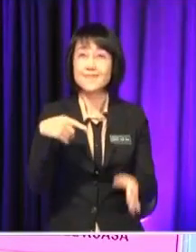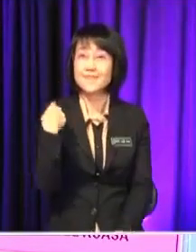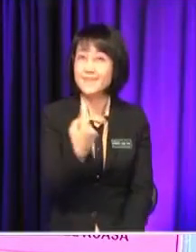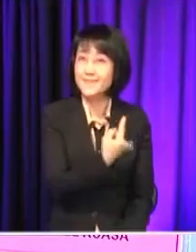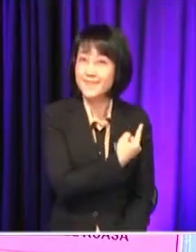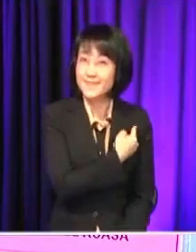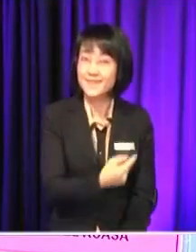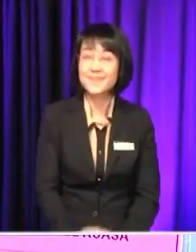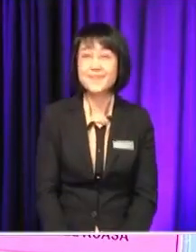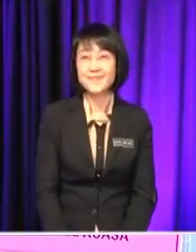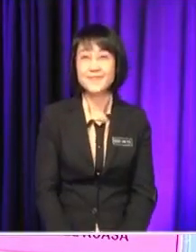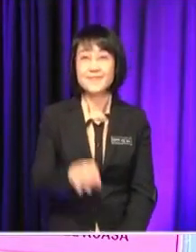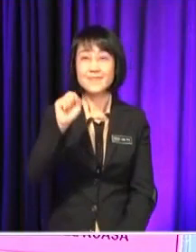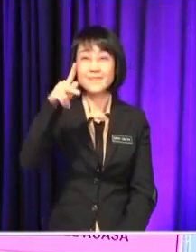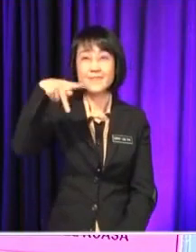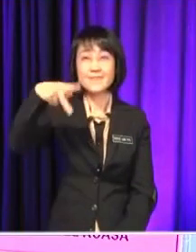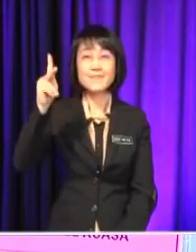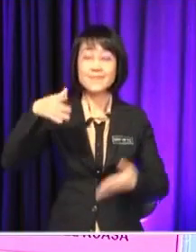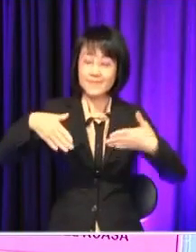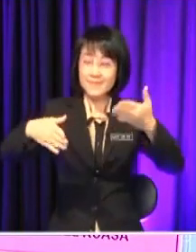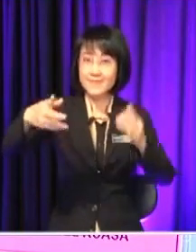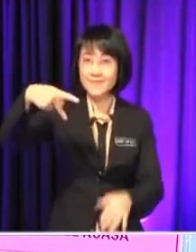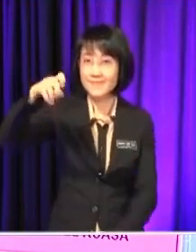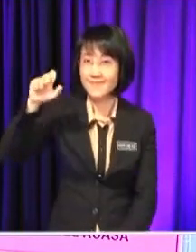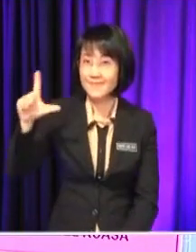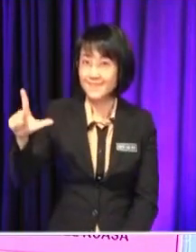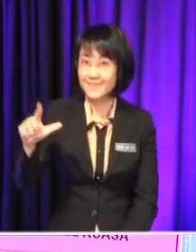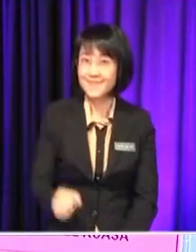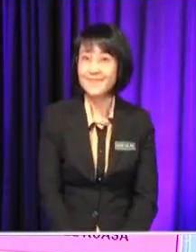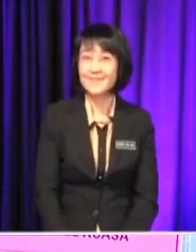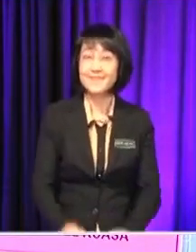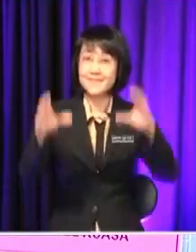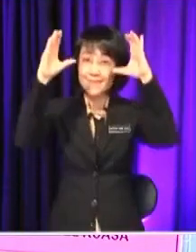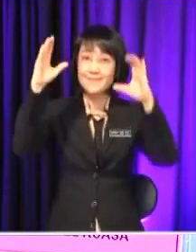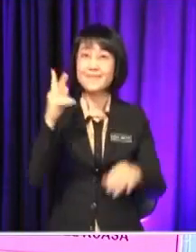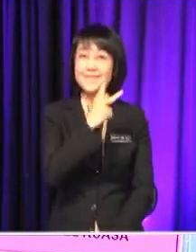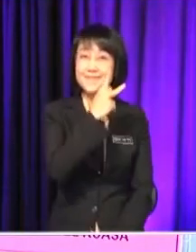didatangkan khas daripada Escape pendidikan khas dalam pil cerah Kuala Lumpur